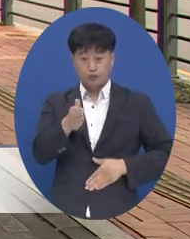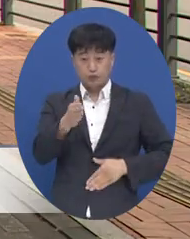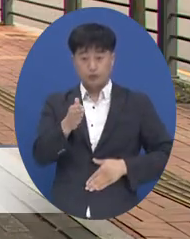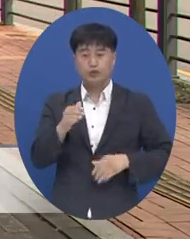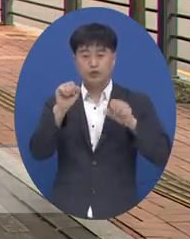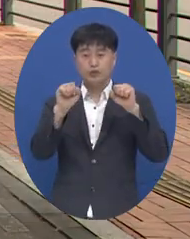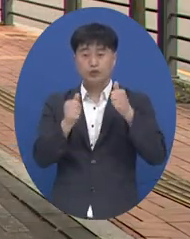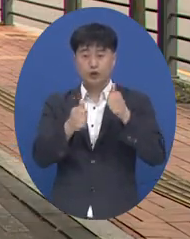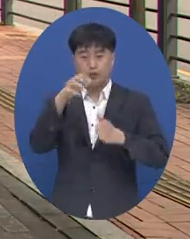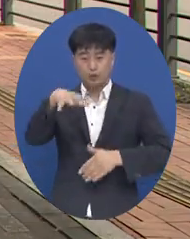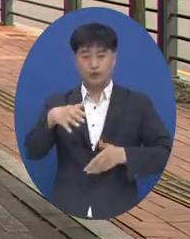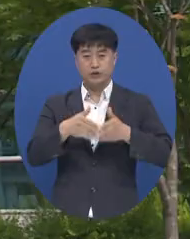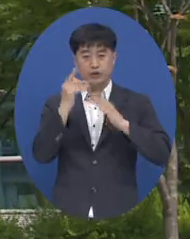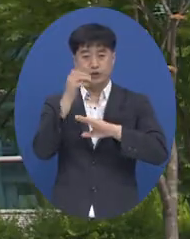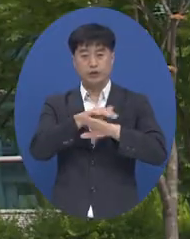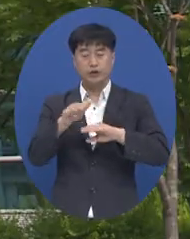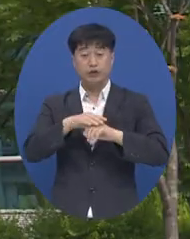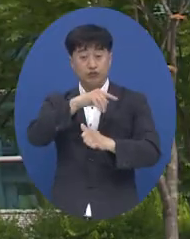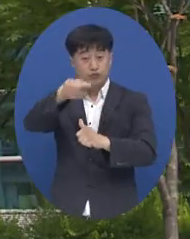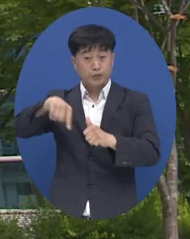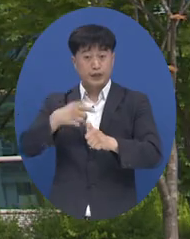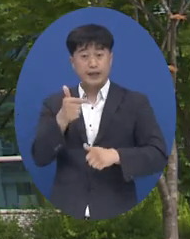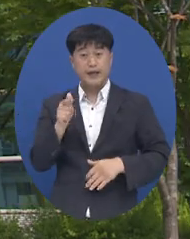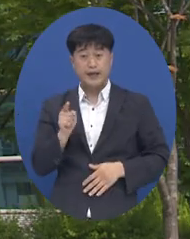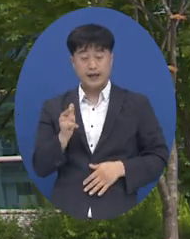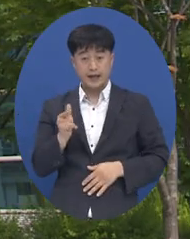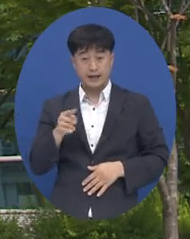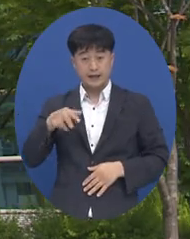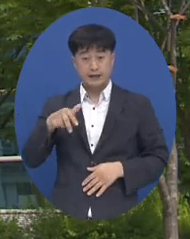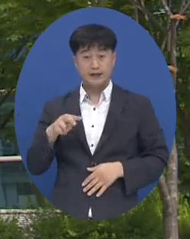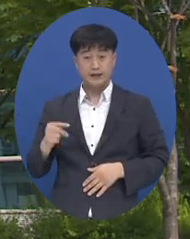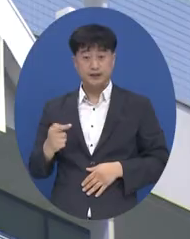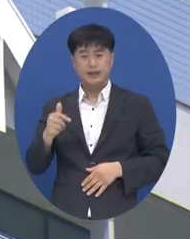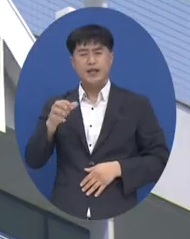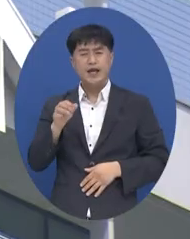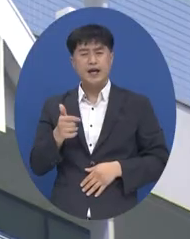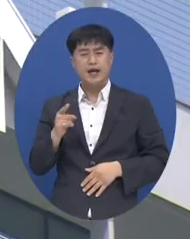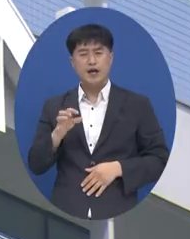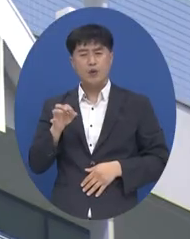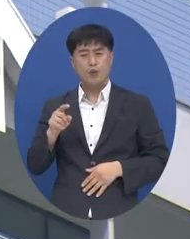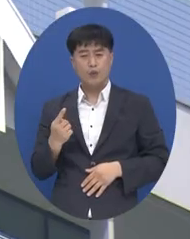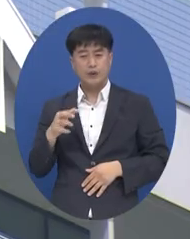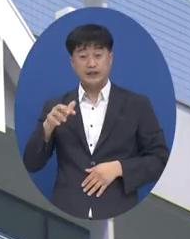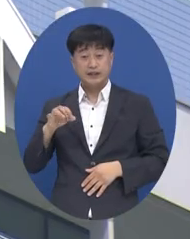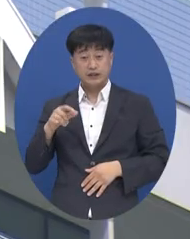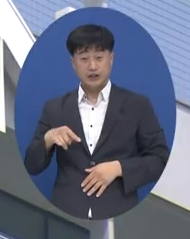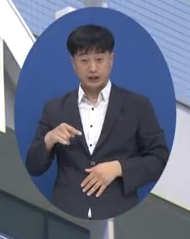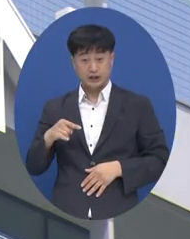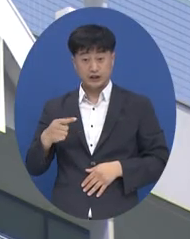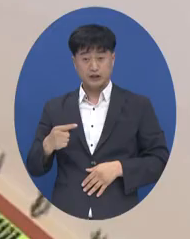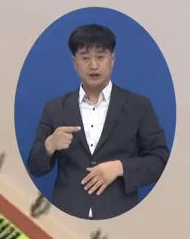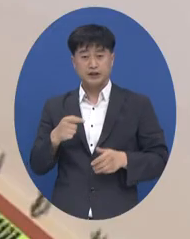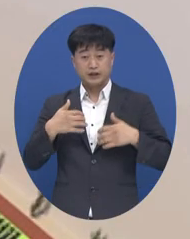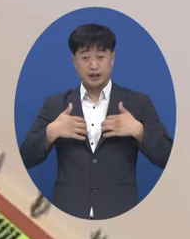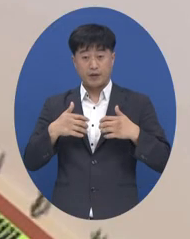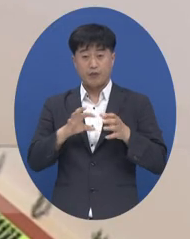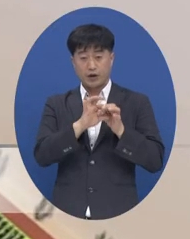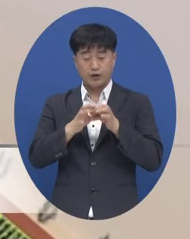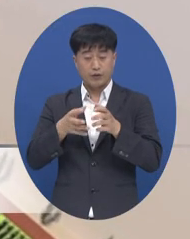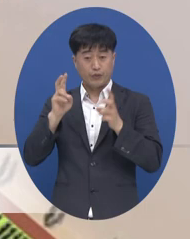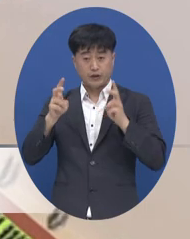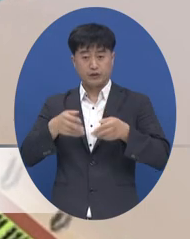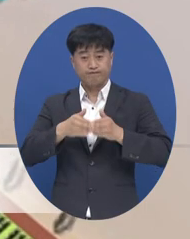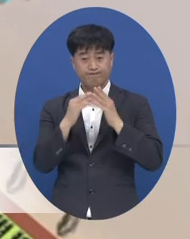예정지입니다. 주변에 넥슨과 네오이즈 등 게임 관련 기업이 대거 입주했습니다. 경기도는